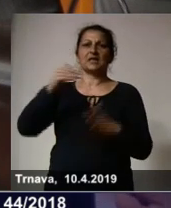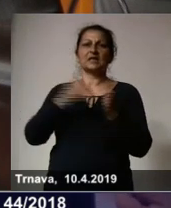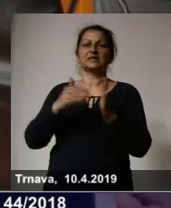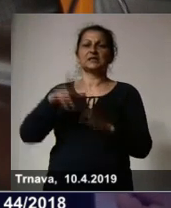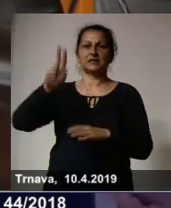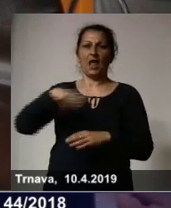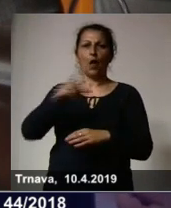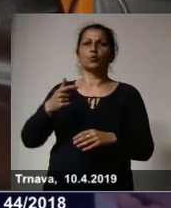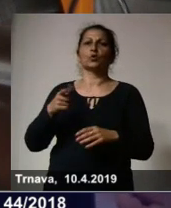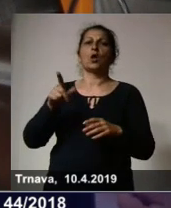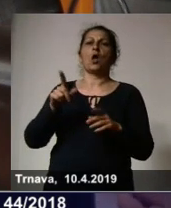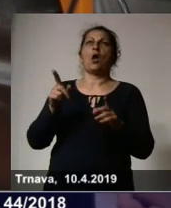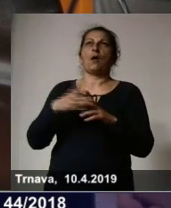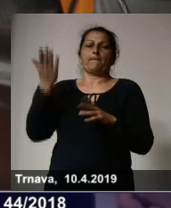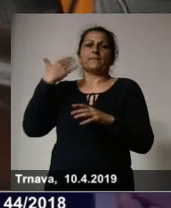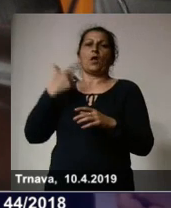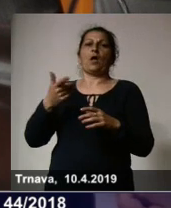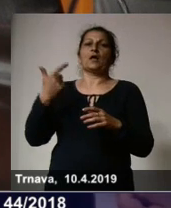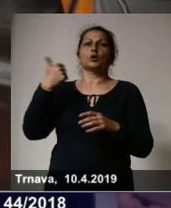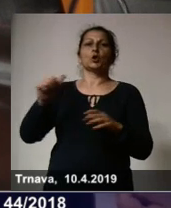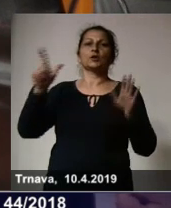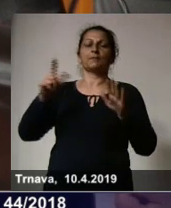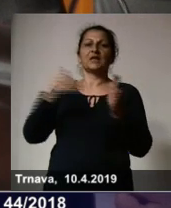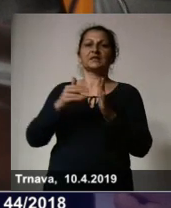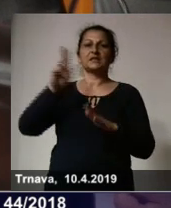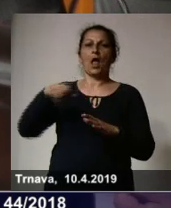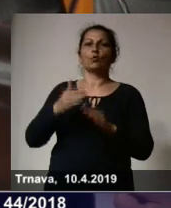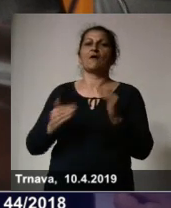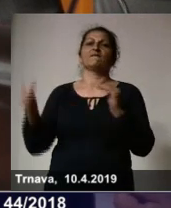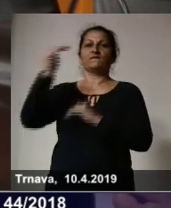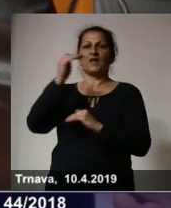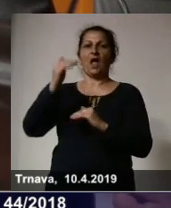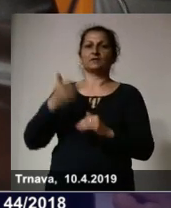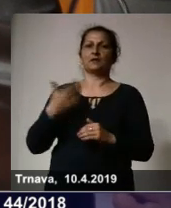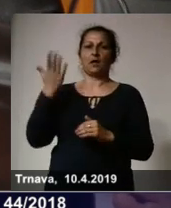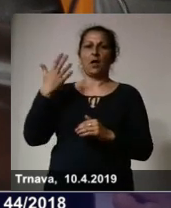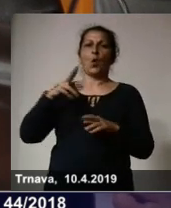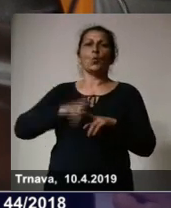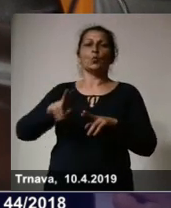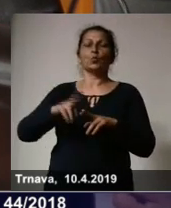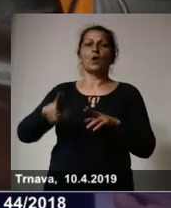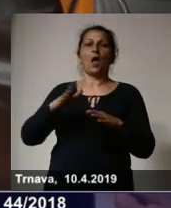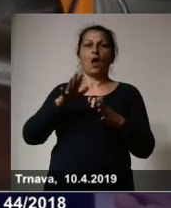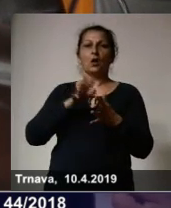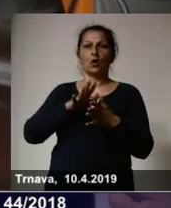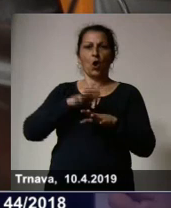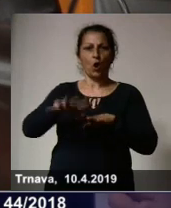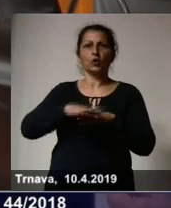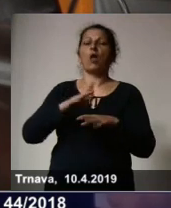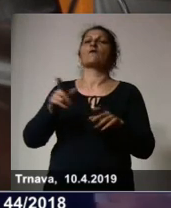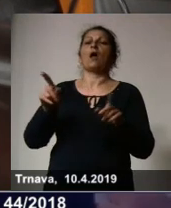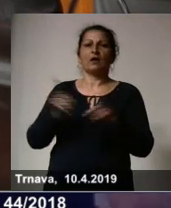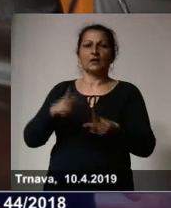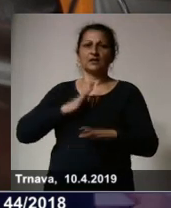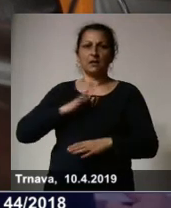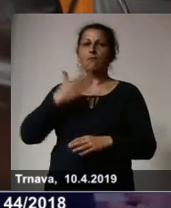o 180 000 eur viac ako v predchádzajúcom roku. Úrad spracoval a skontroloval, a chcem ich sa im za to poďakovať,